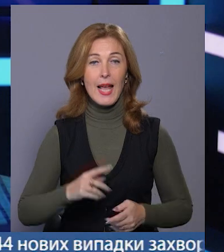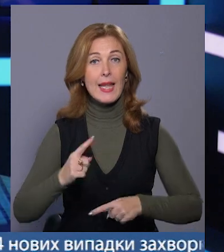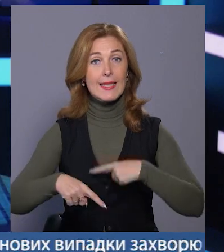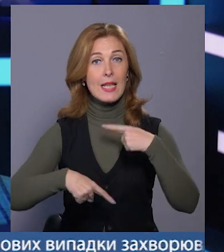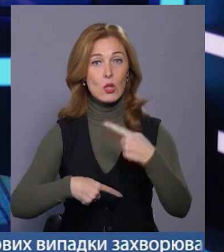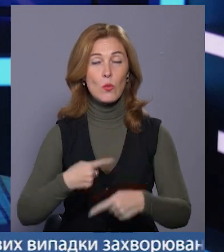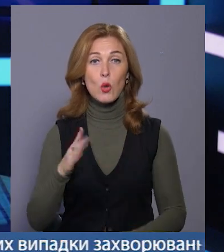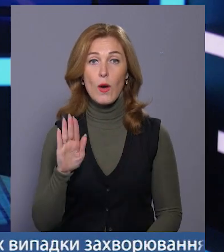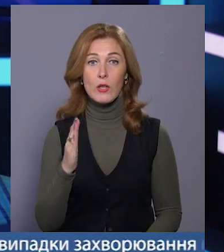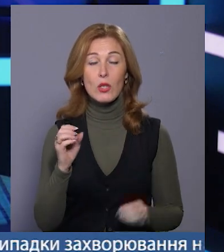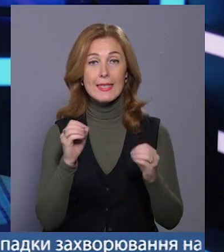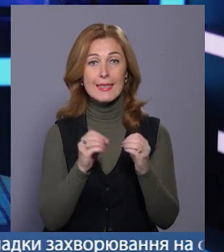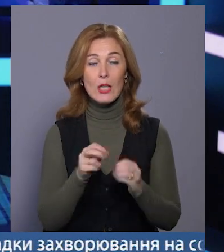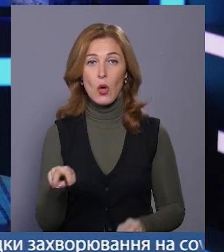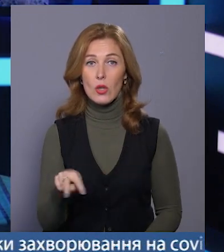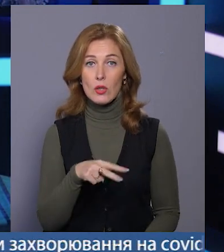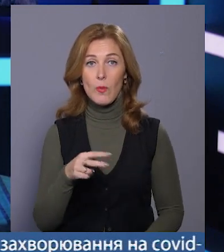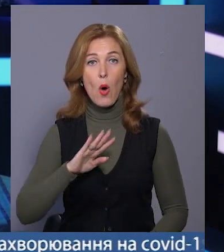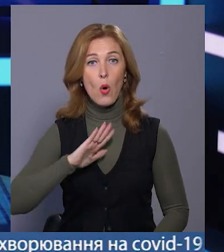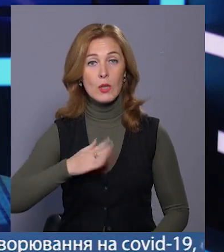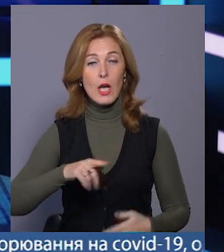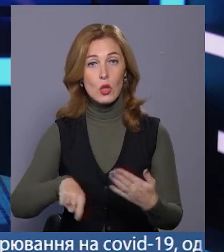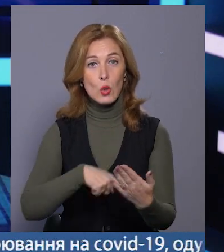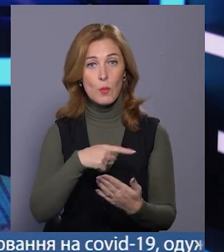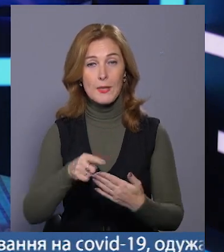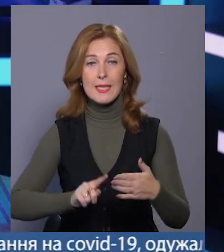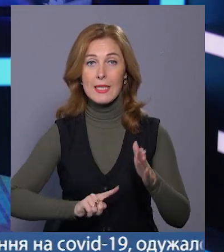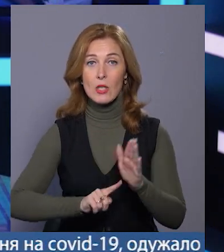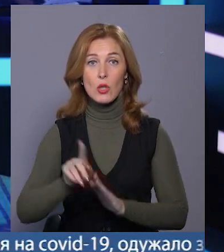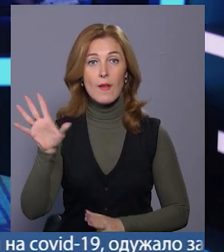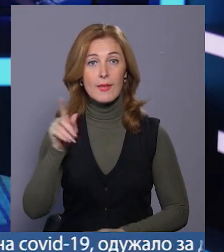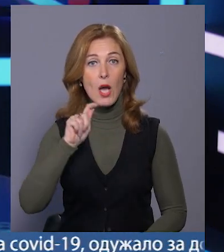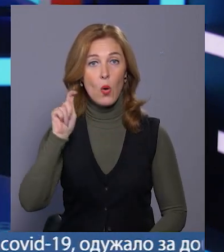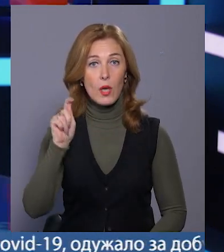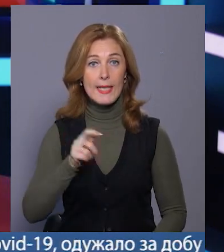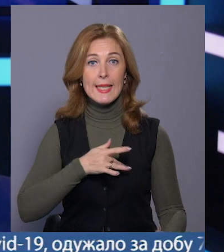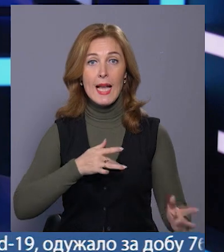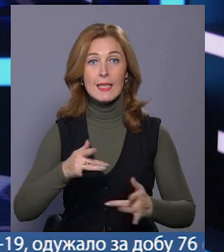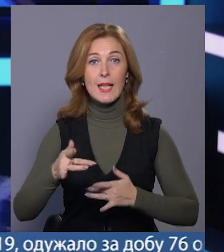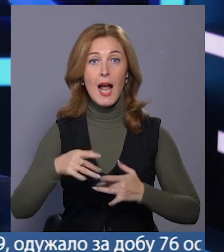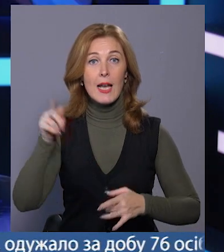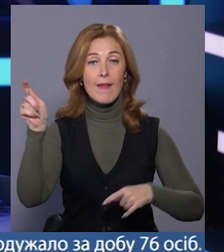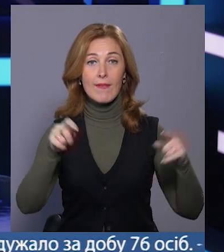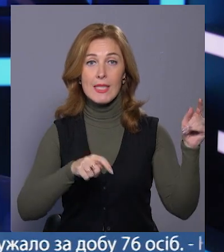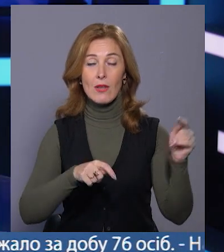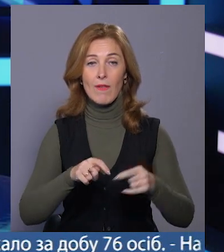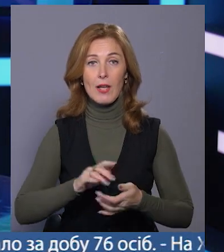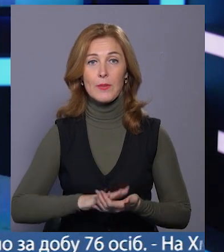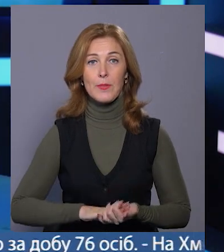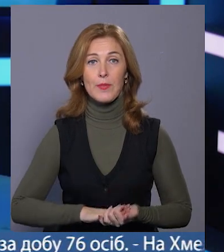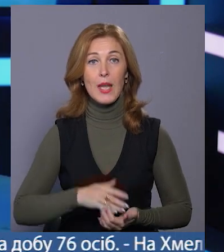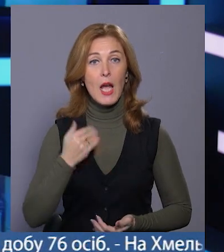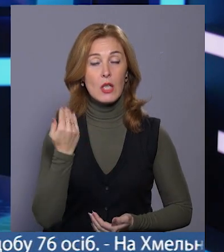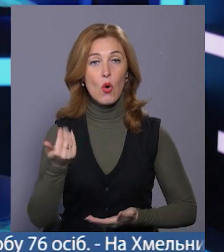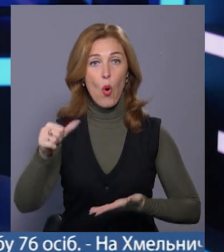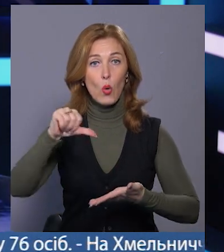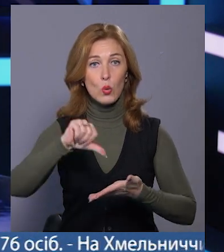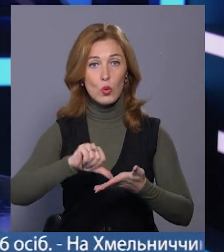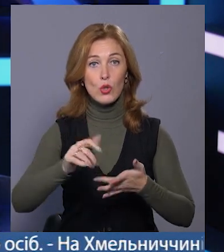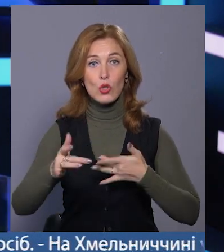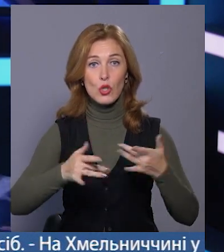Наступного вівторка, 10 листопада, у нашому місті стартує всеукраїнський театральний фестиваль «Face to Face». Його